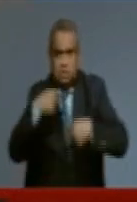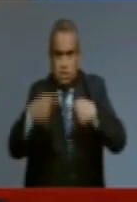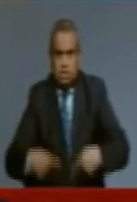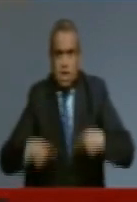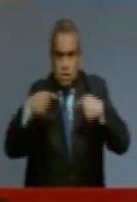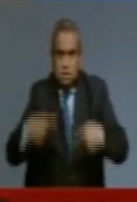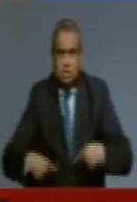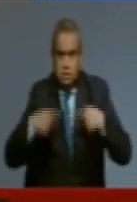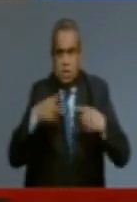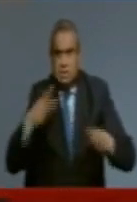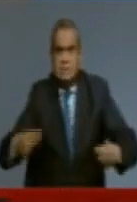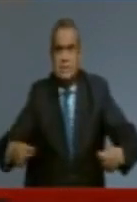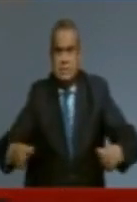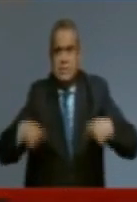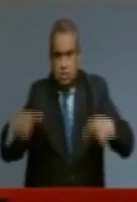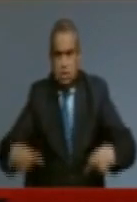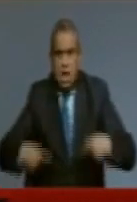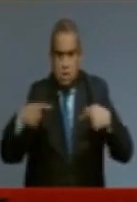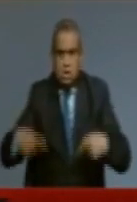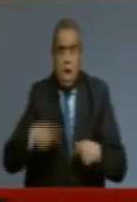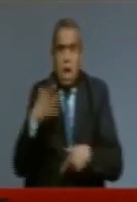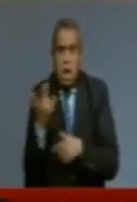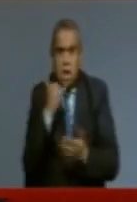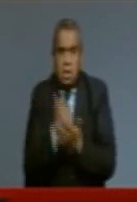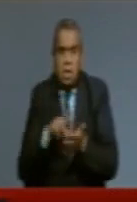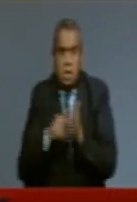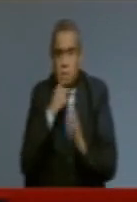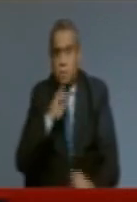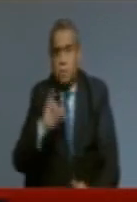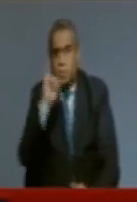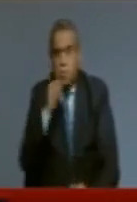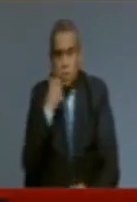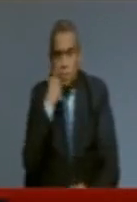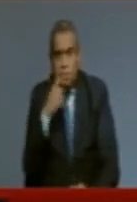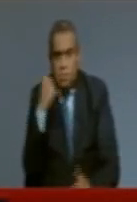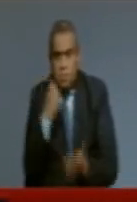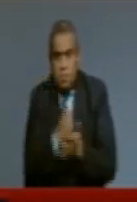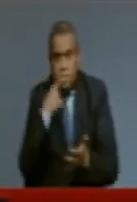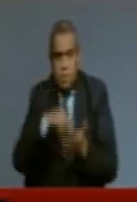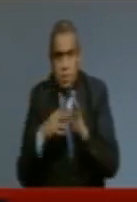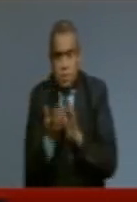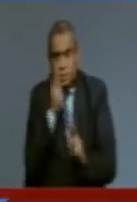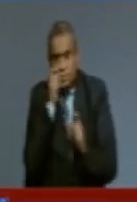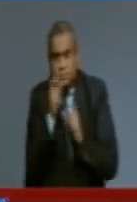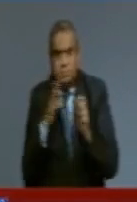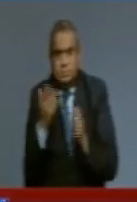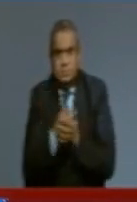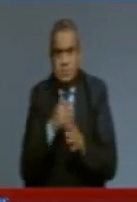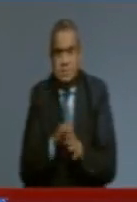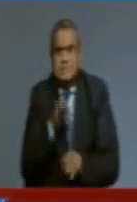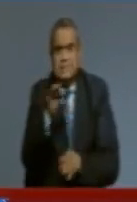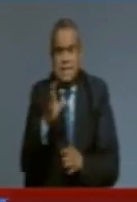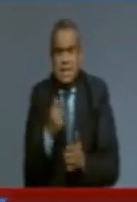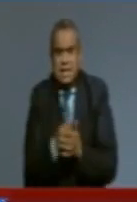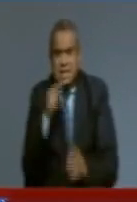فرق تسد. فمن الأهمية أن نحول دون تأجيج الفتن